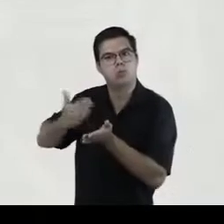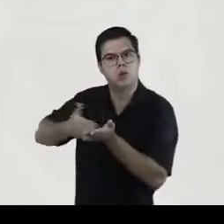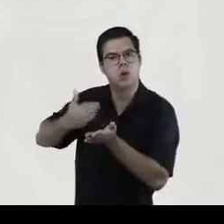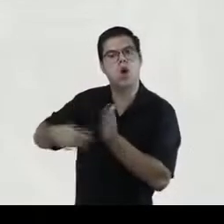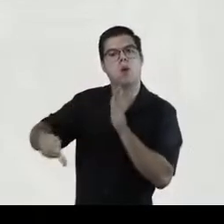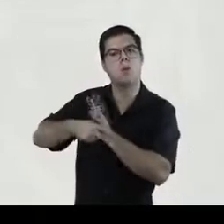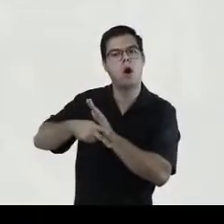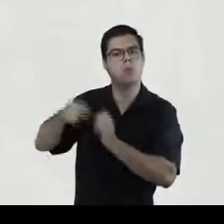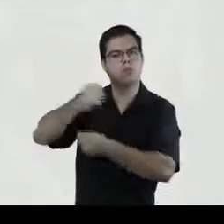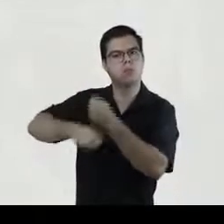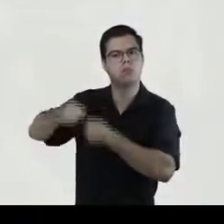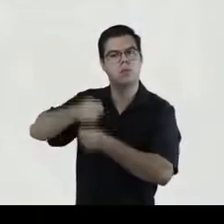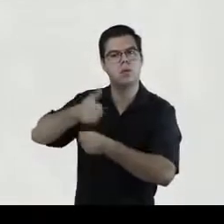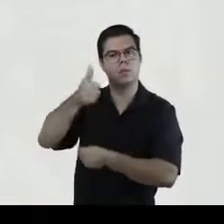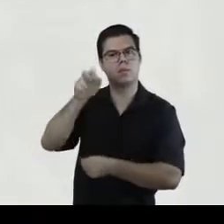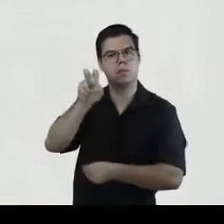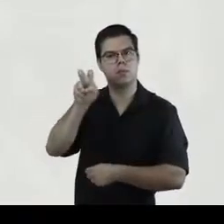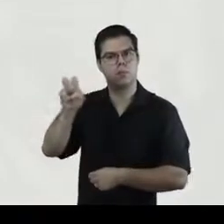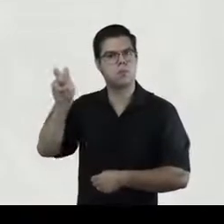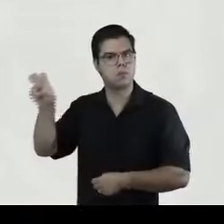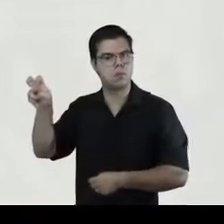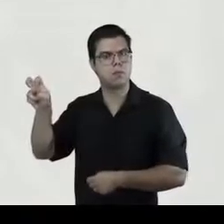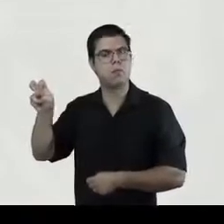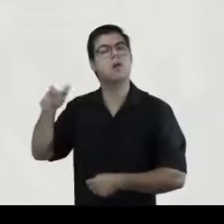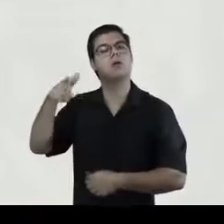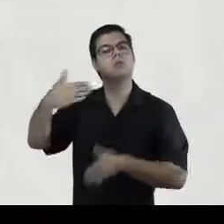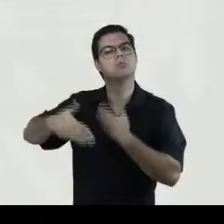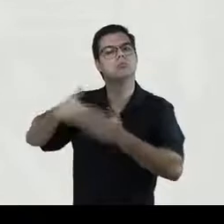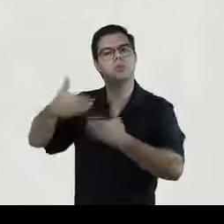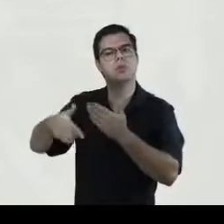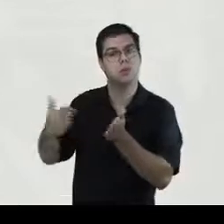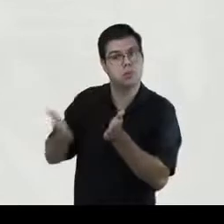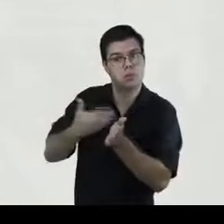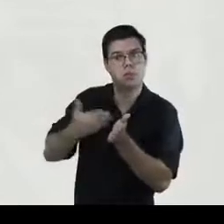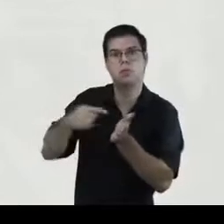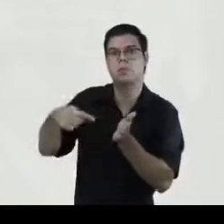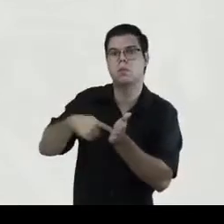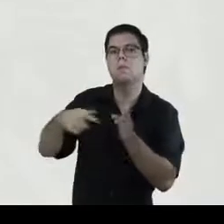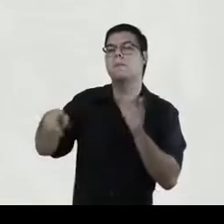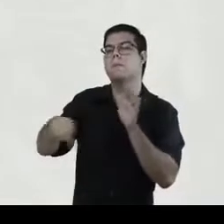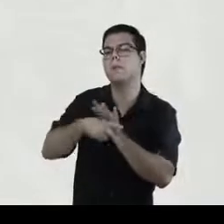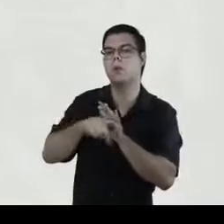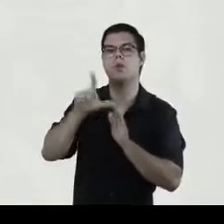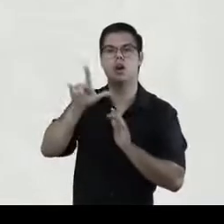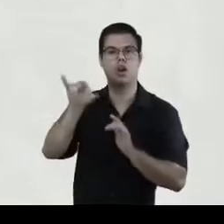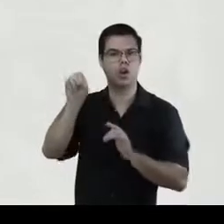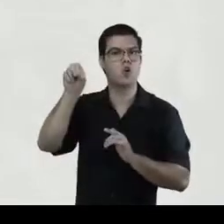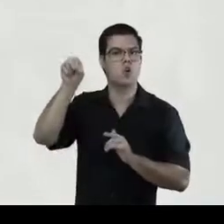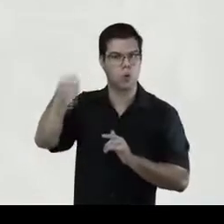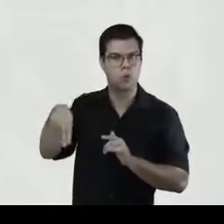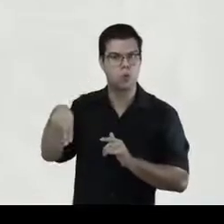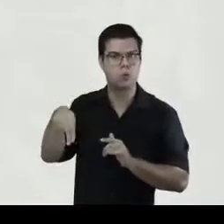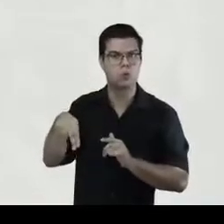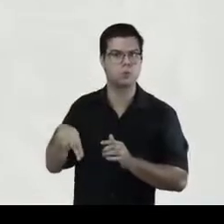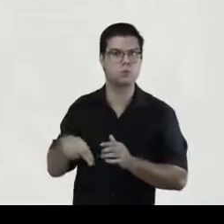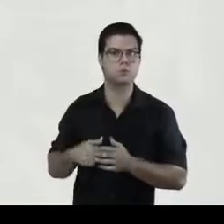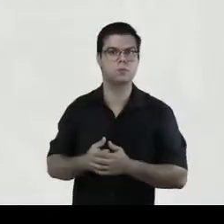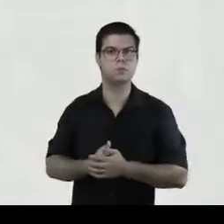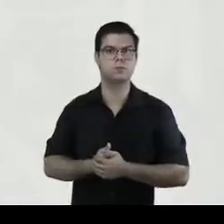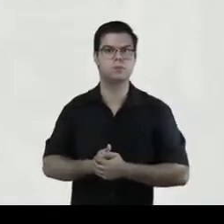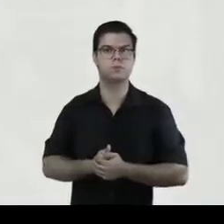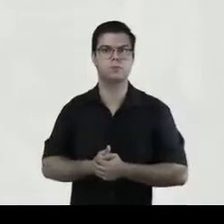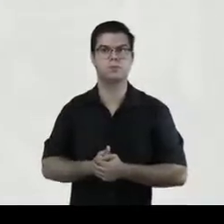Et puis, cet exemplaire de Lyon ne diffère des autres que par les feuillets